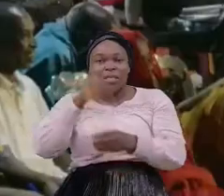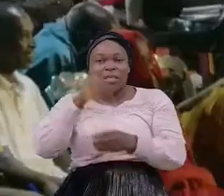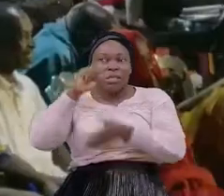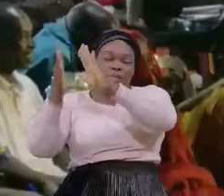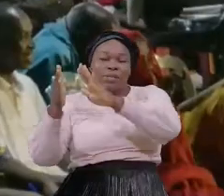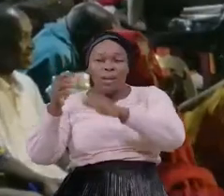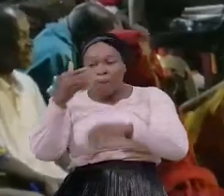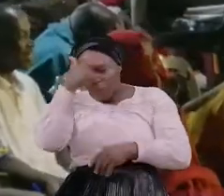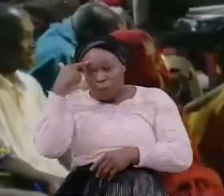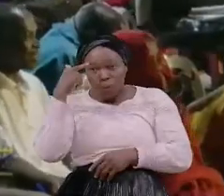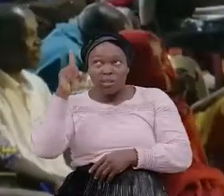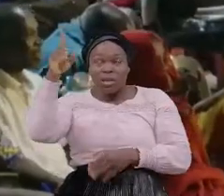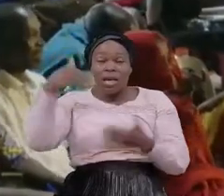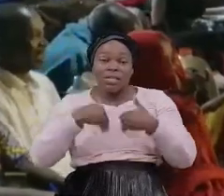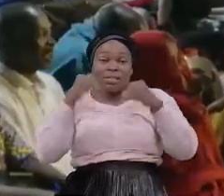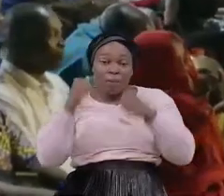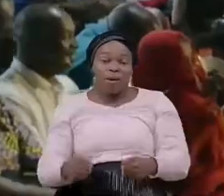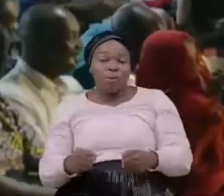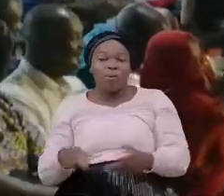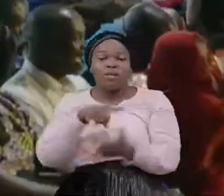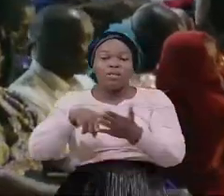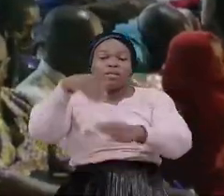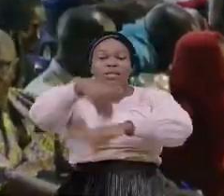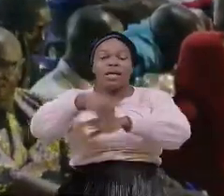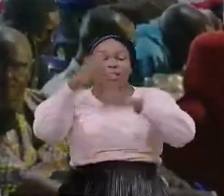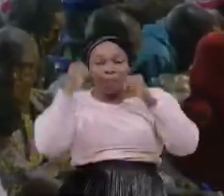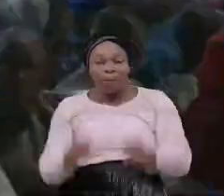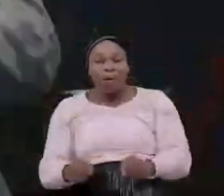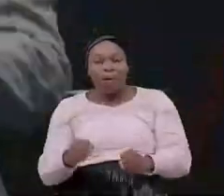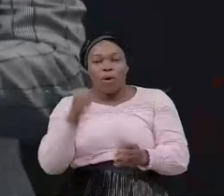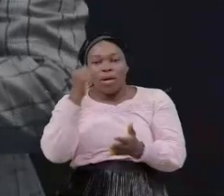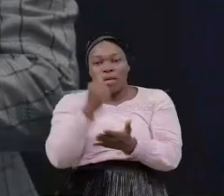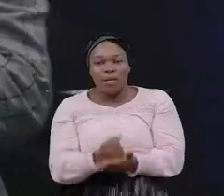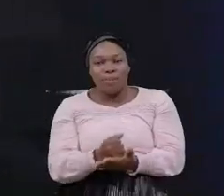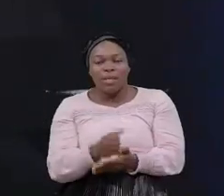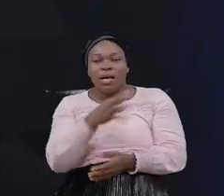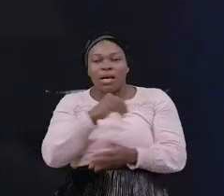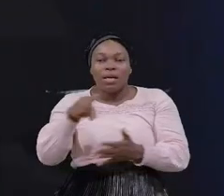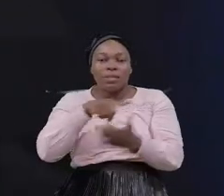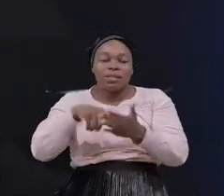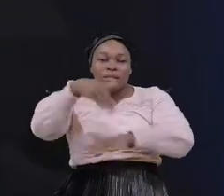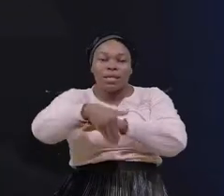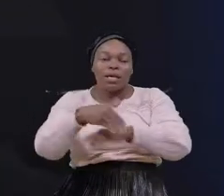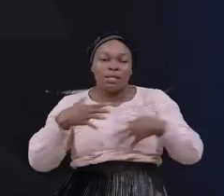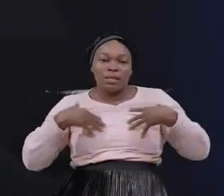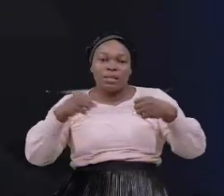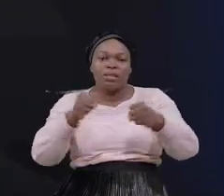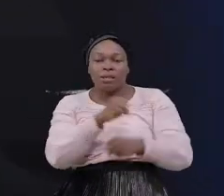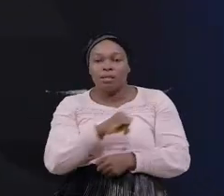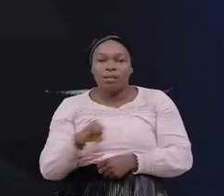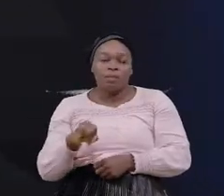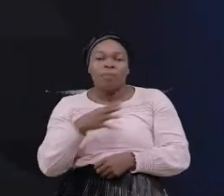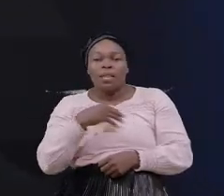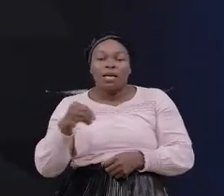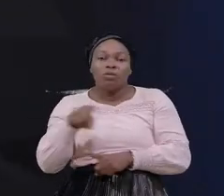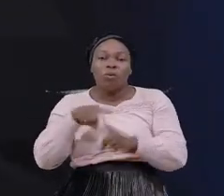la puissance. Ce soir, la puissance. Et ce soir, la guérison. Jésus, voyant leur